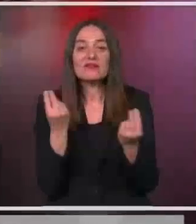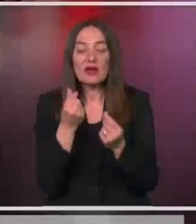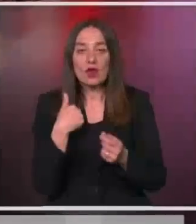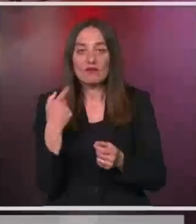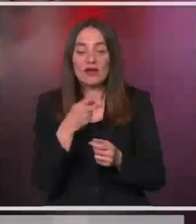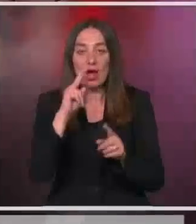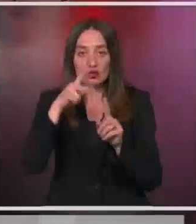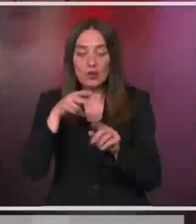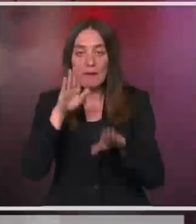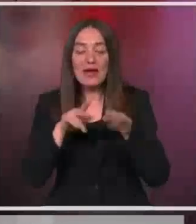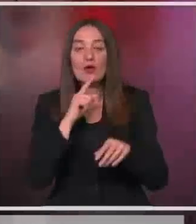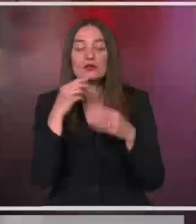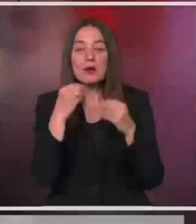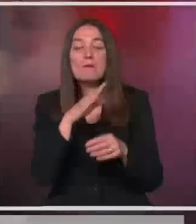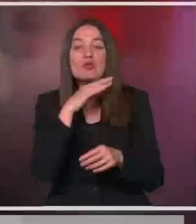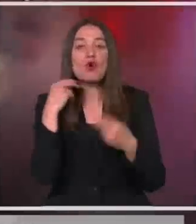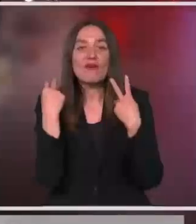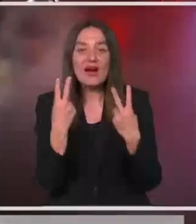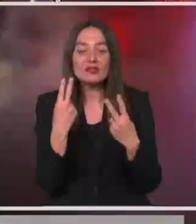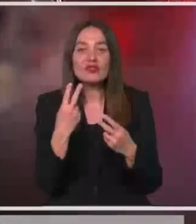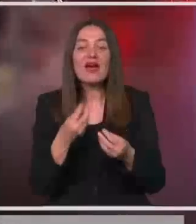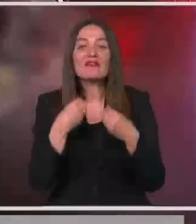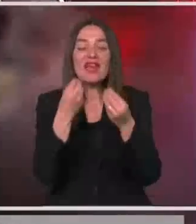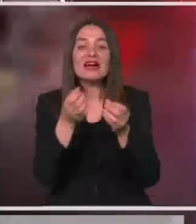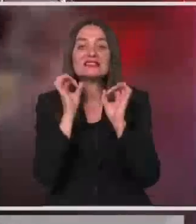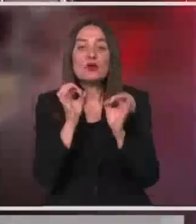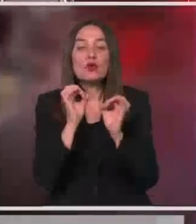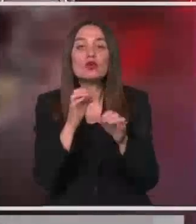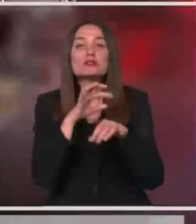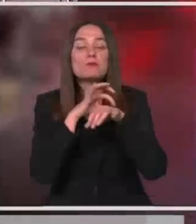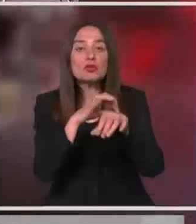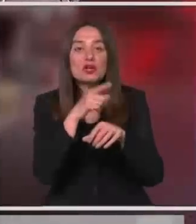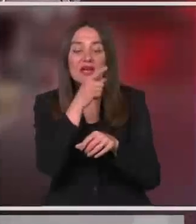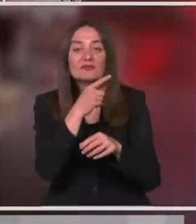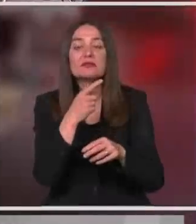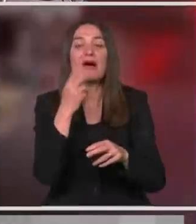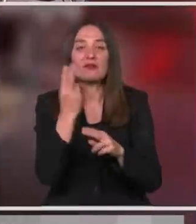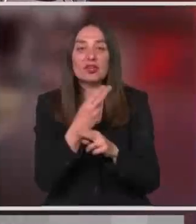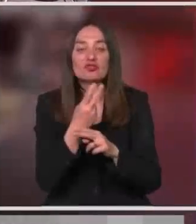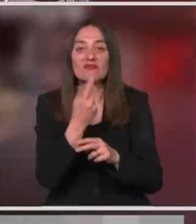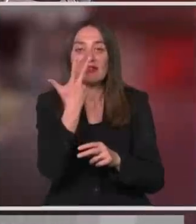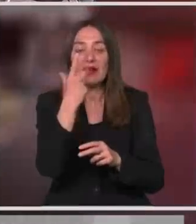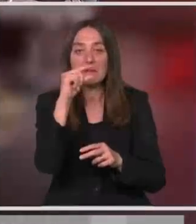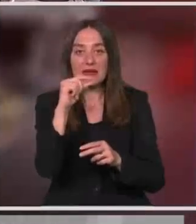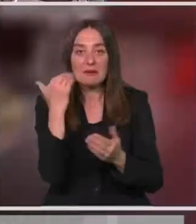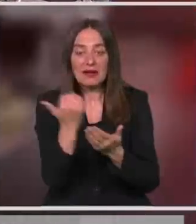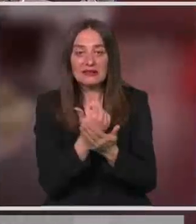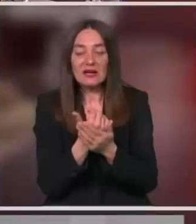ta druga mera o kojoj smo pričali, veoma važna. Da da sigurnost poslodavcima, da država će sa tri minimalne zarade, to je